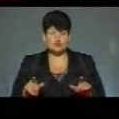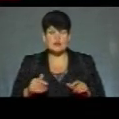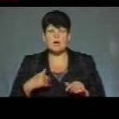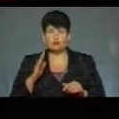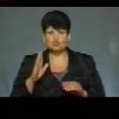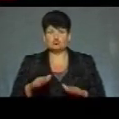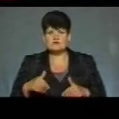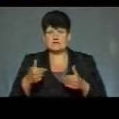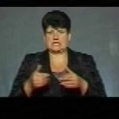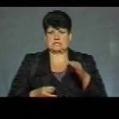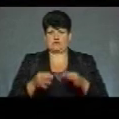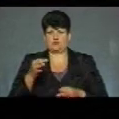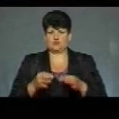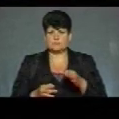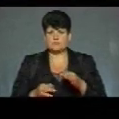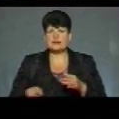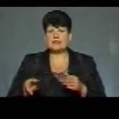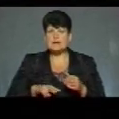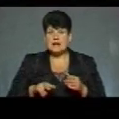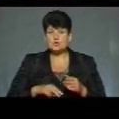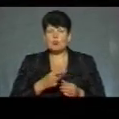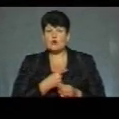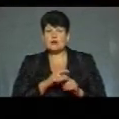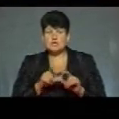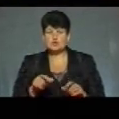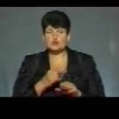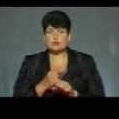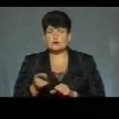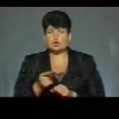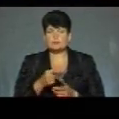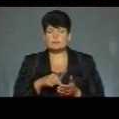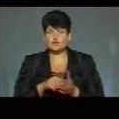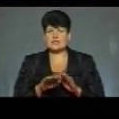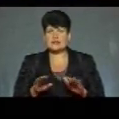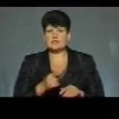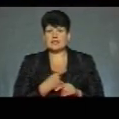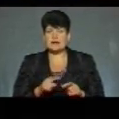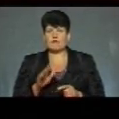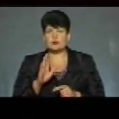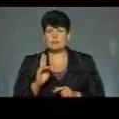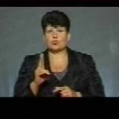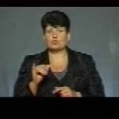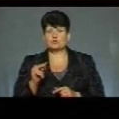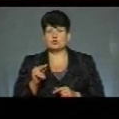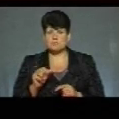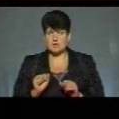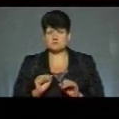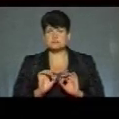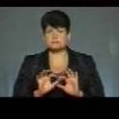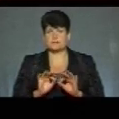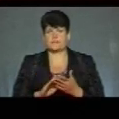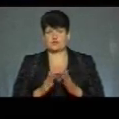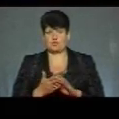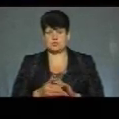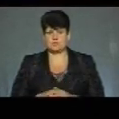буду звертатись до суду. Директор з поліклінічної роботи Тернопільської міської дитячої лікарні Володимир Кучма прокоментував